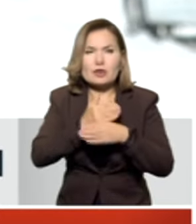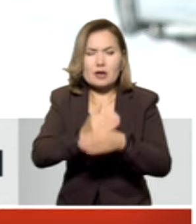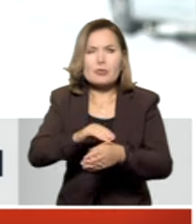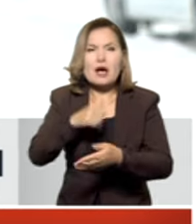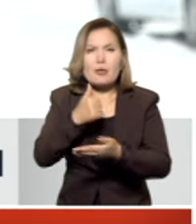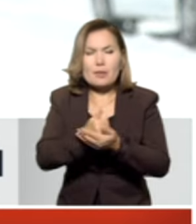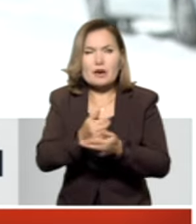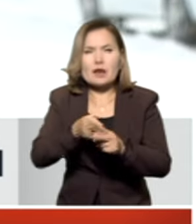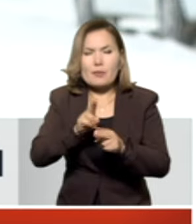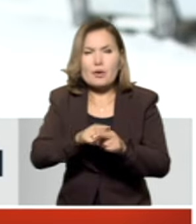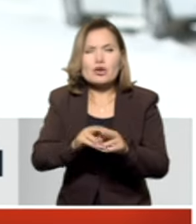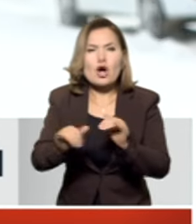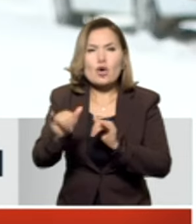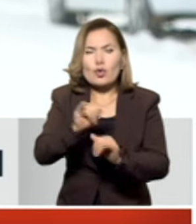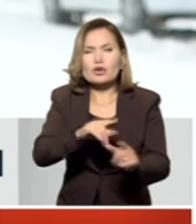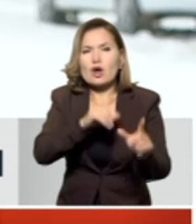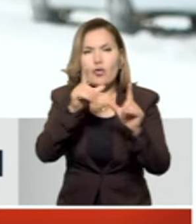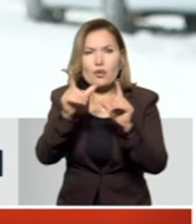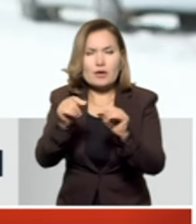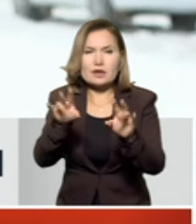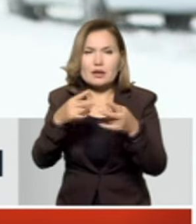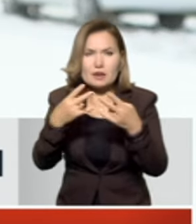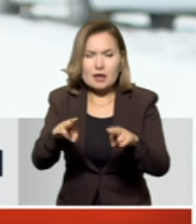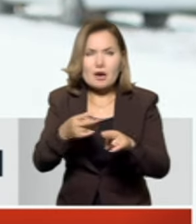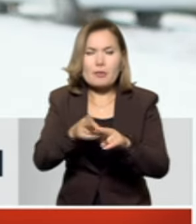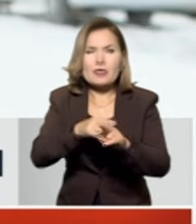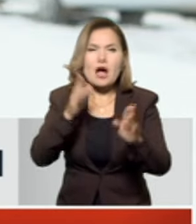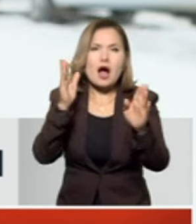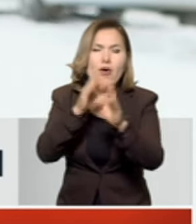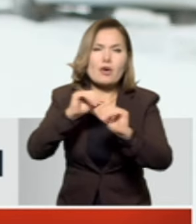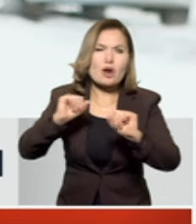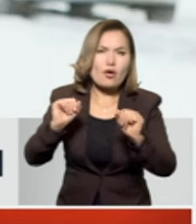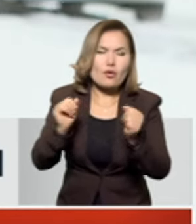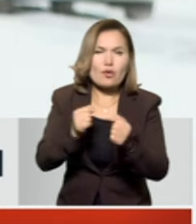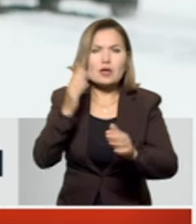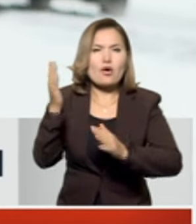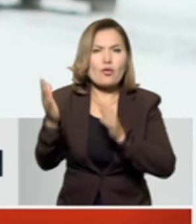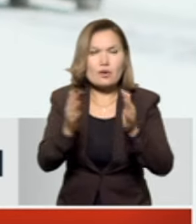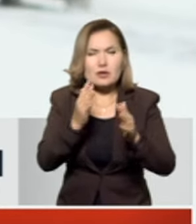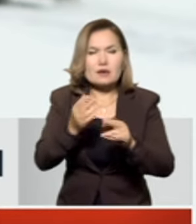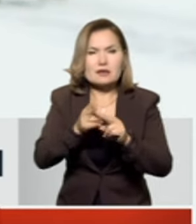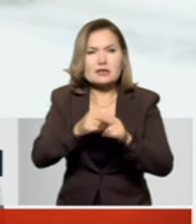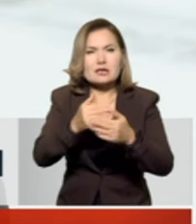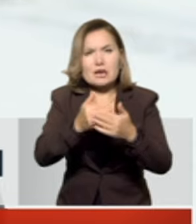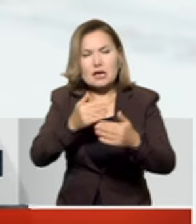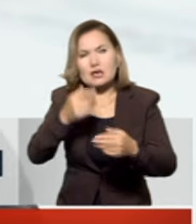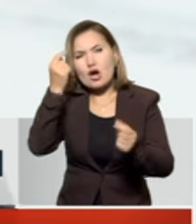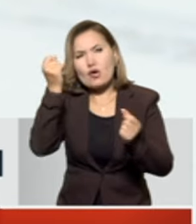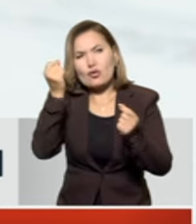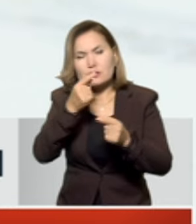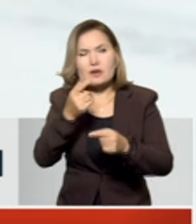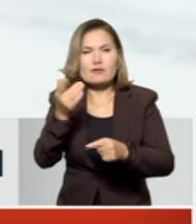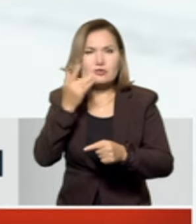дұрысы, сапарларыңызды алдын ала жоспарлап, ауа райының қандай болатынын ескергеніңіз